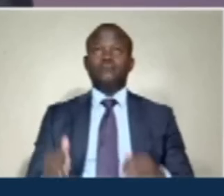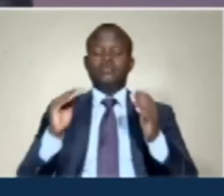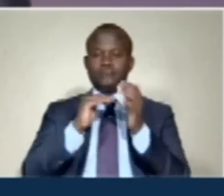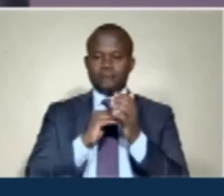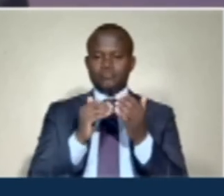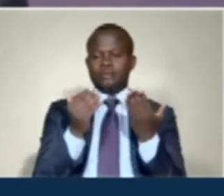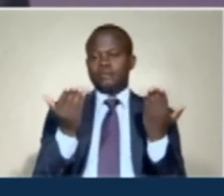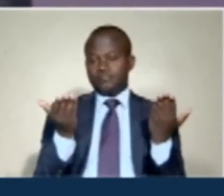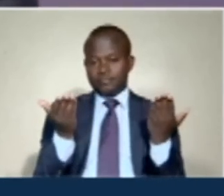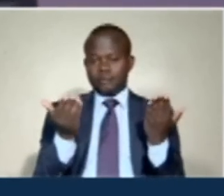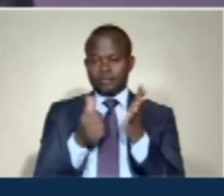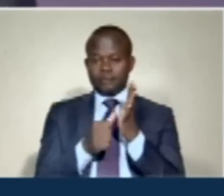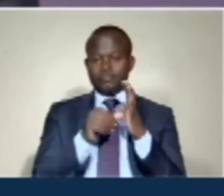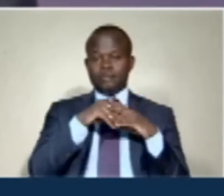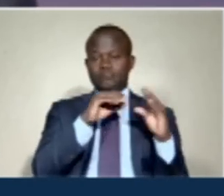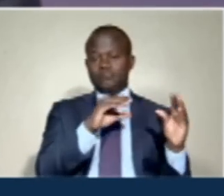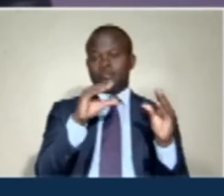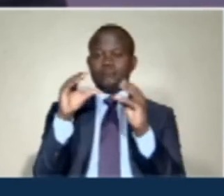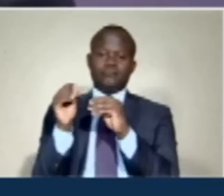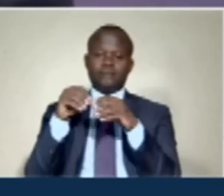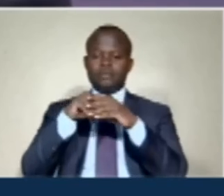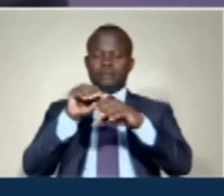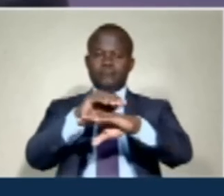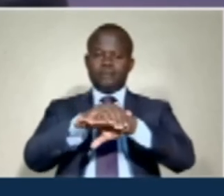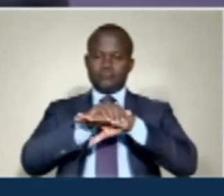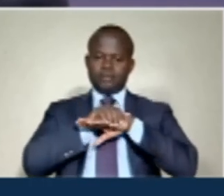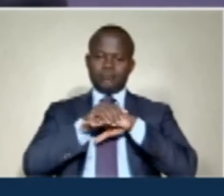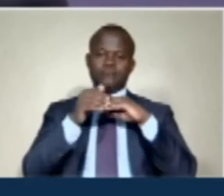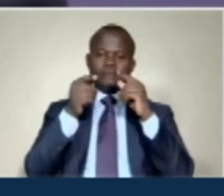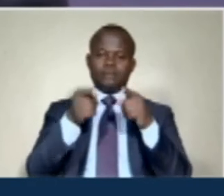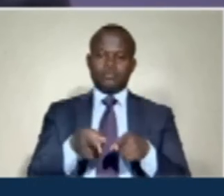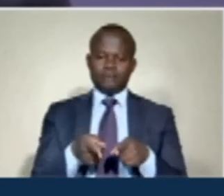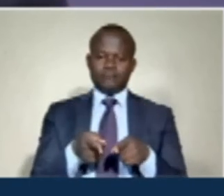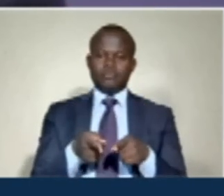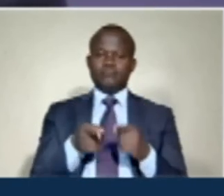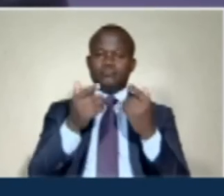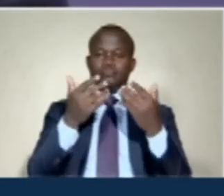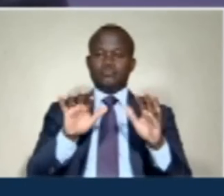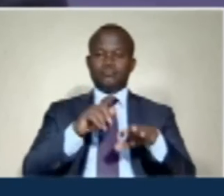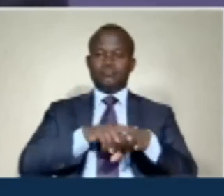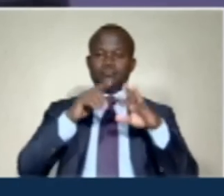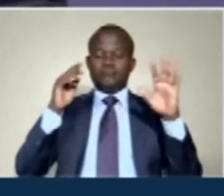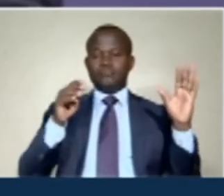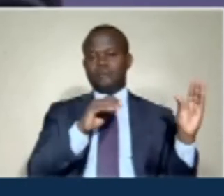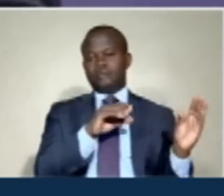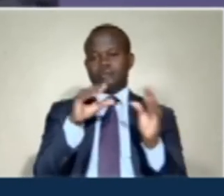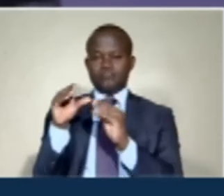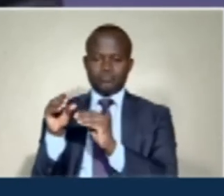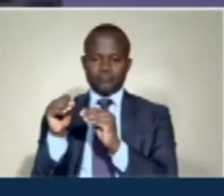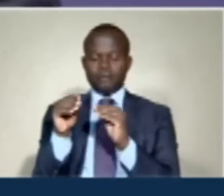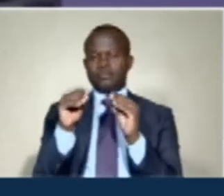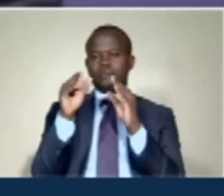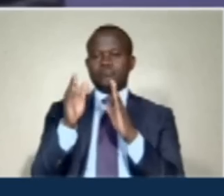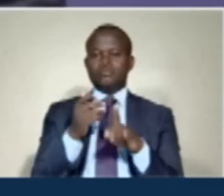Ikindi nuko iki kibazo cy'abimukira mu Bwongereza cyaje tumaze igihe twakira abimukira bavuye